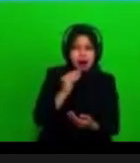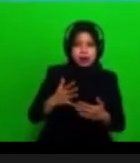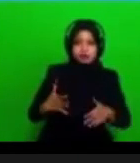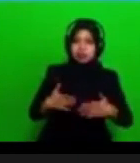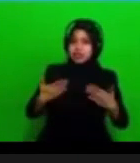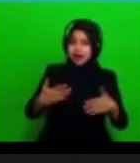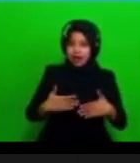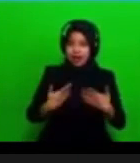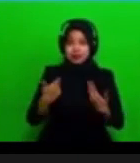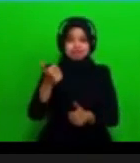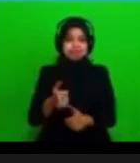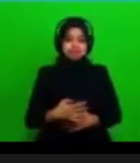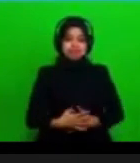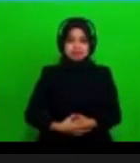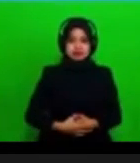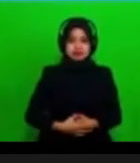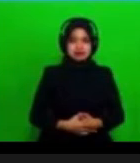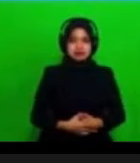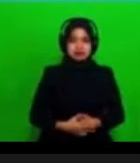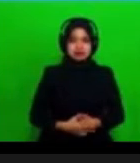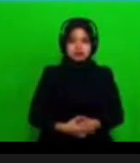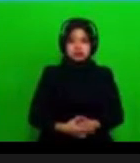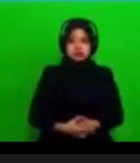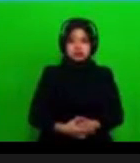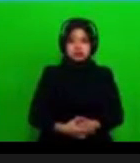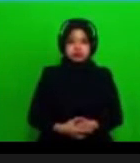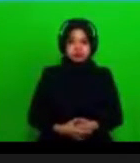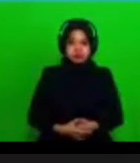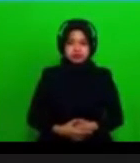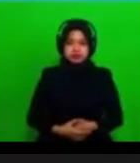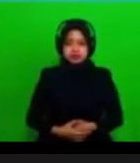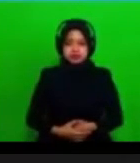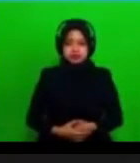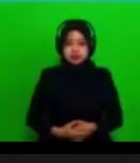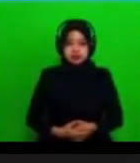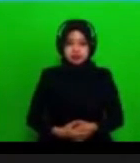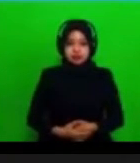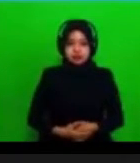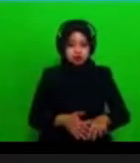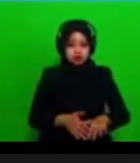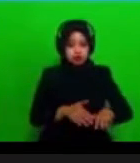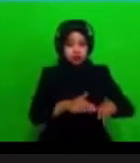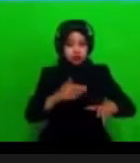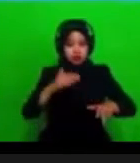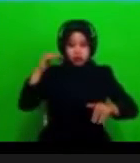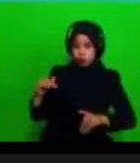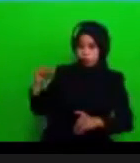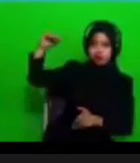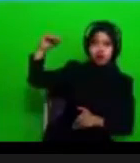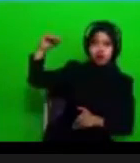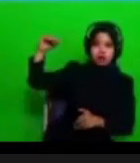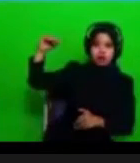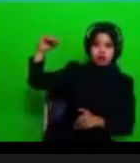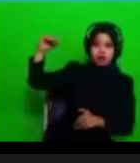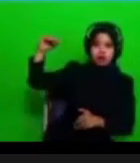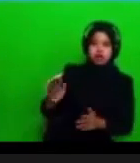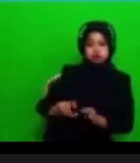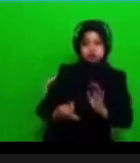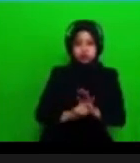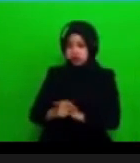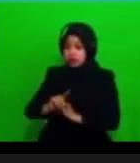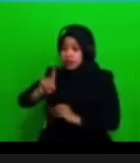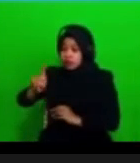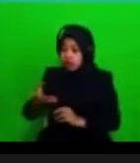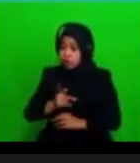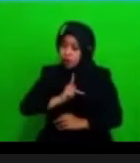yang menyenangkan. Jadi, kalau sampai anak sudah dewasa, apa yang, kalau ditanya